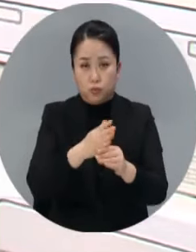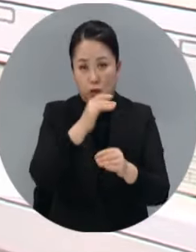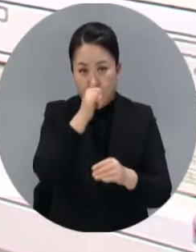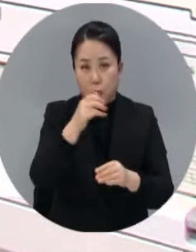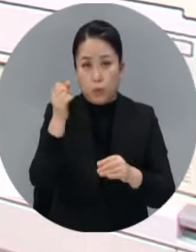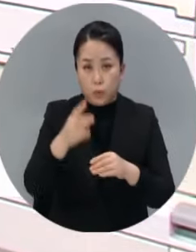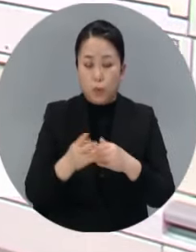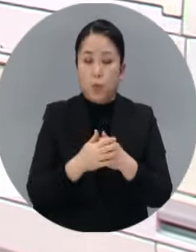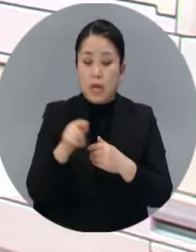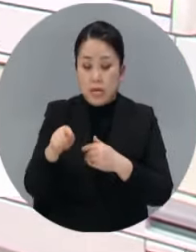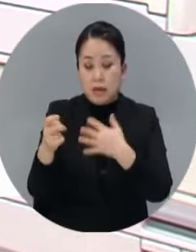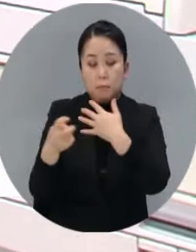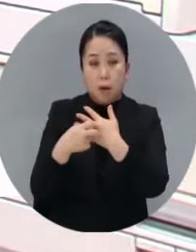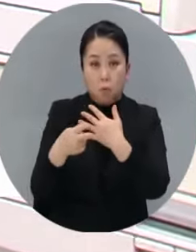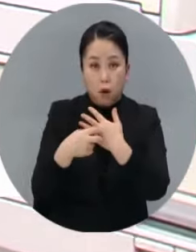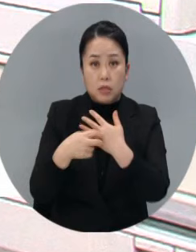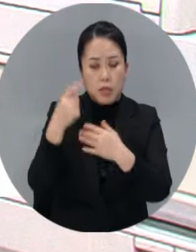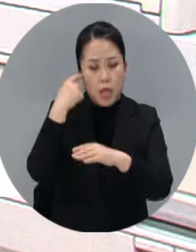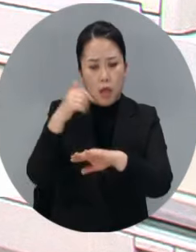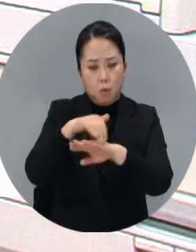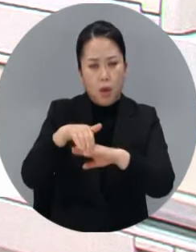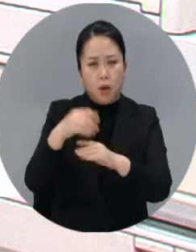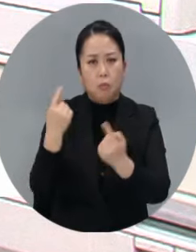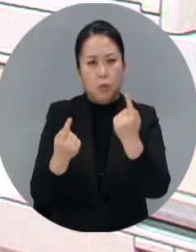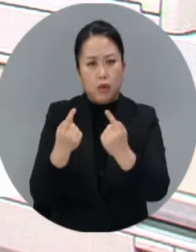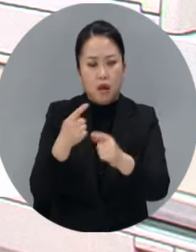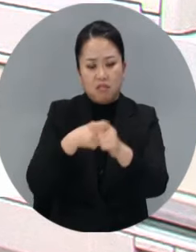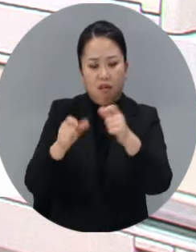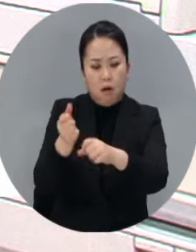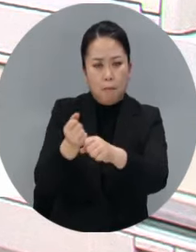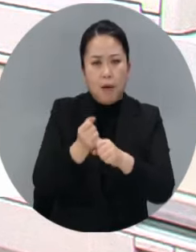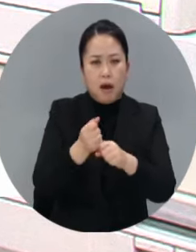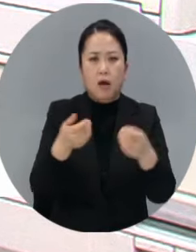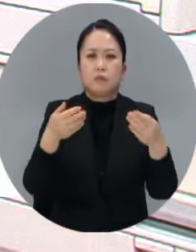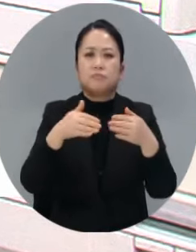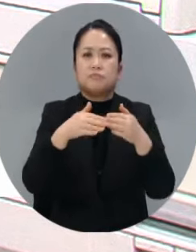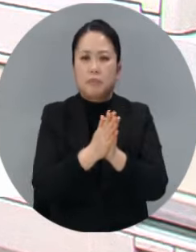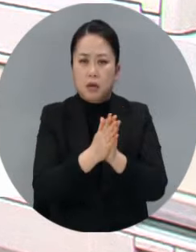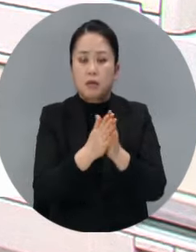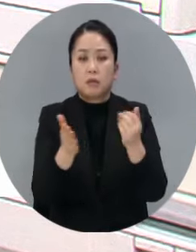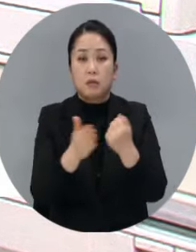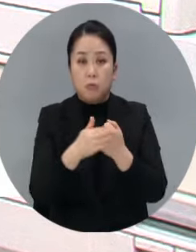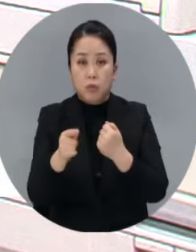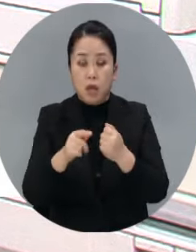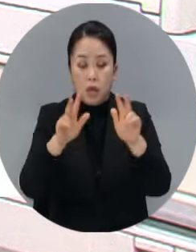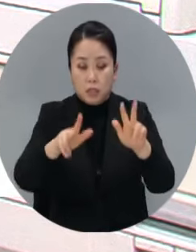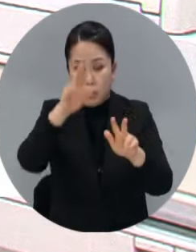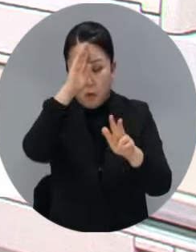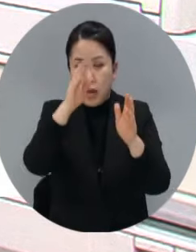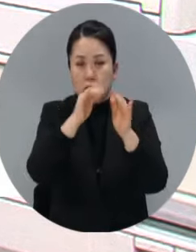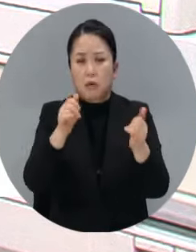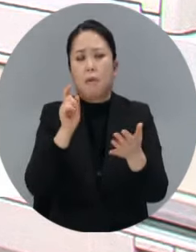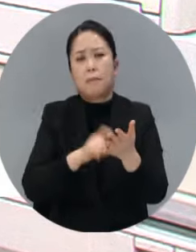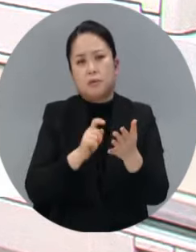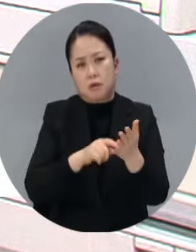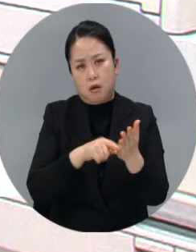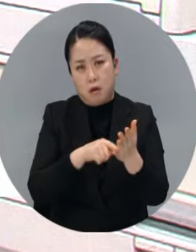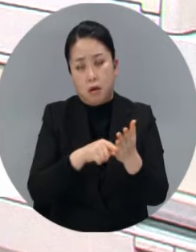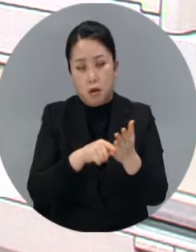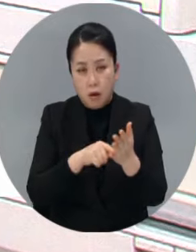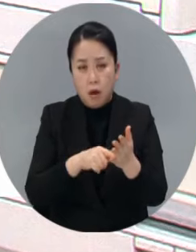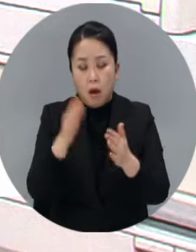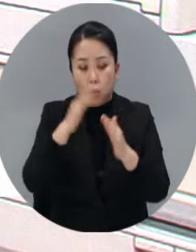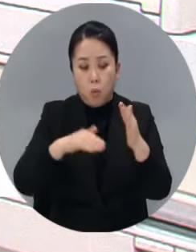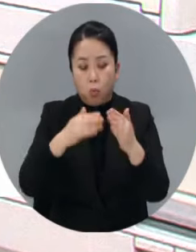또이 병원이 당초 예정된 일정보다 앞당겨서 문을 닫다 보니 지금 환자들은 비상이라요